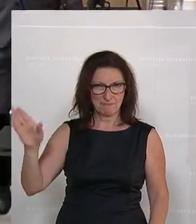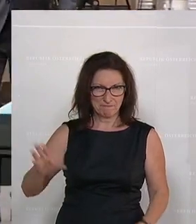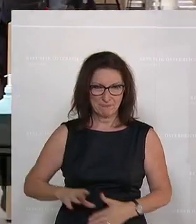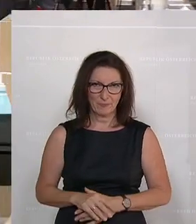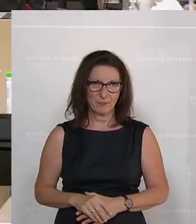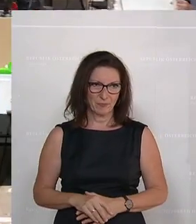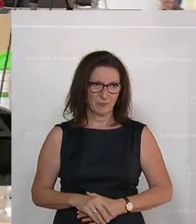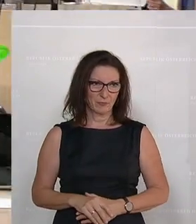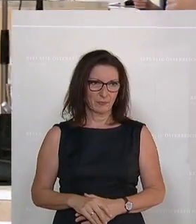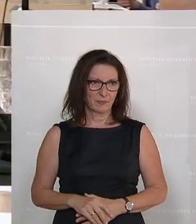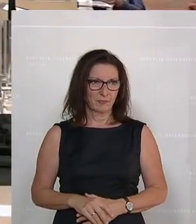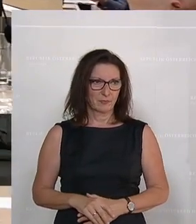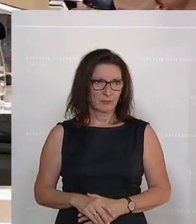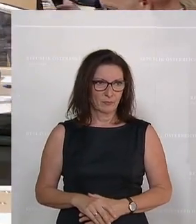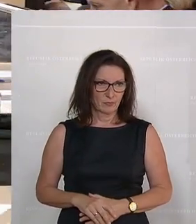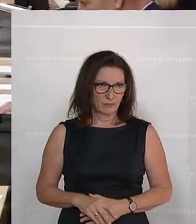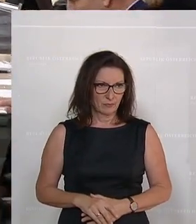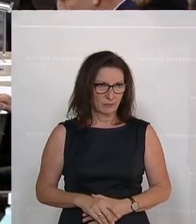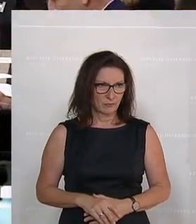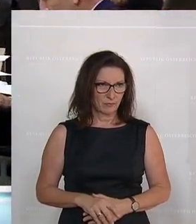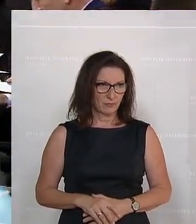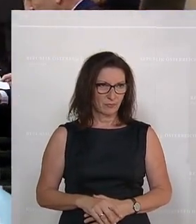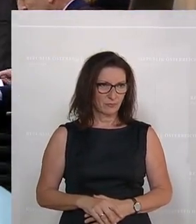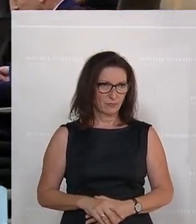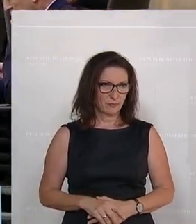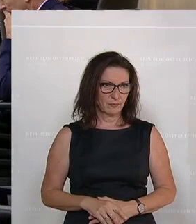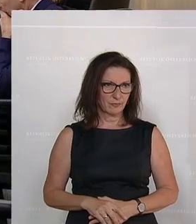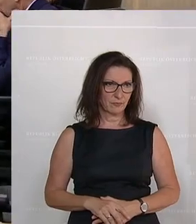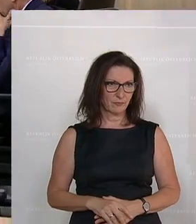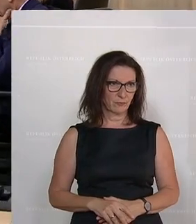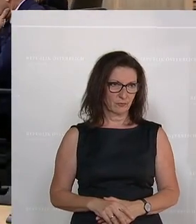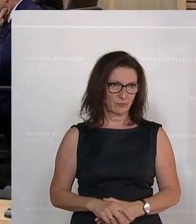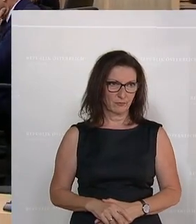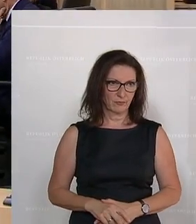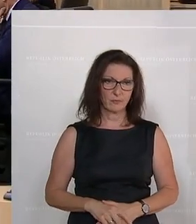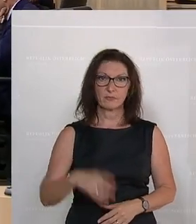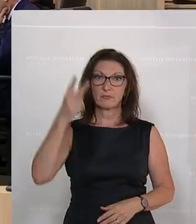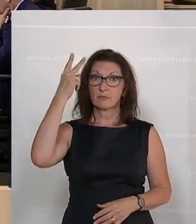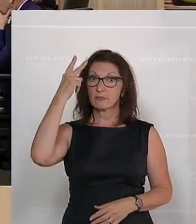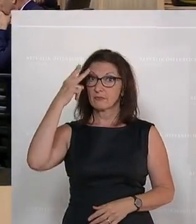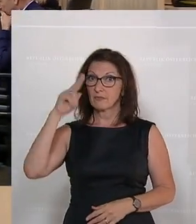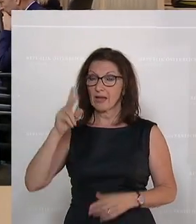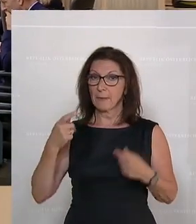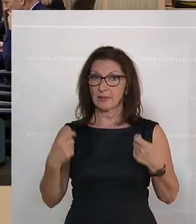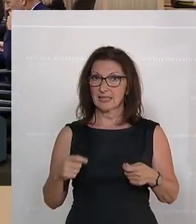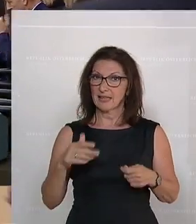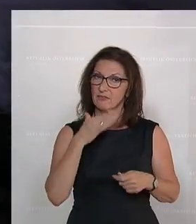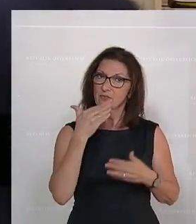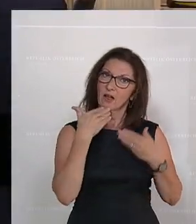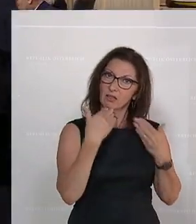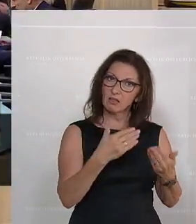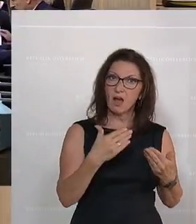einfach gesetzliche regelung geben 50 jahre sagt er wurden viele wichtige maßnahmen nicht gesetzt österreich kann die